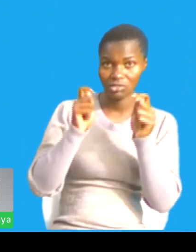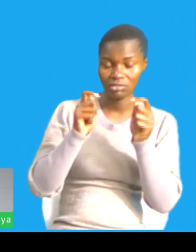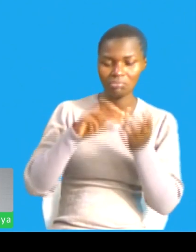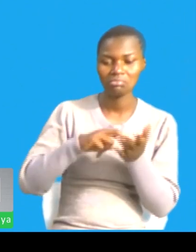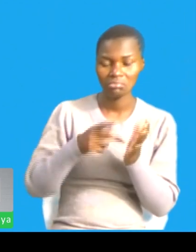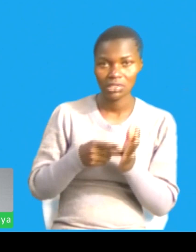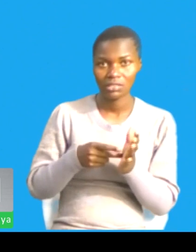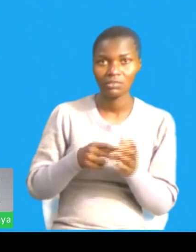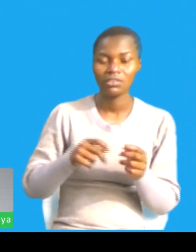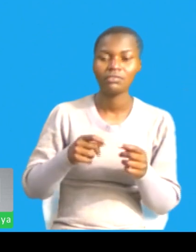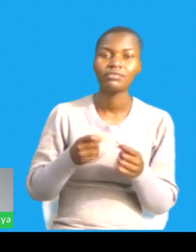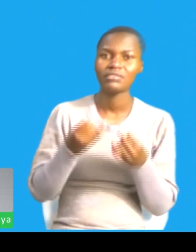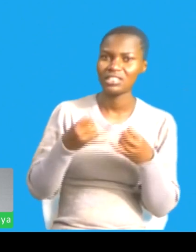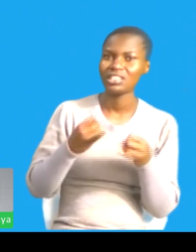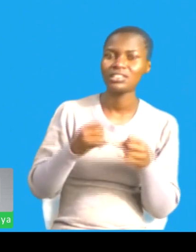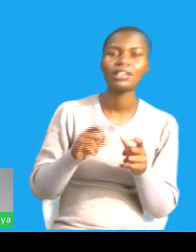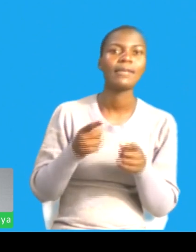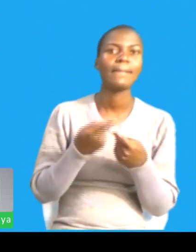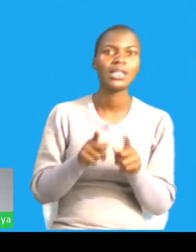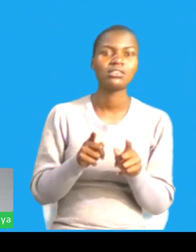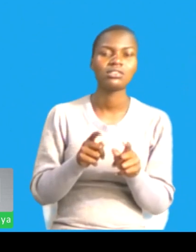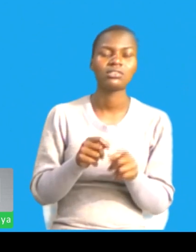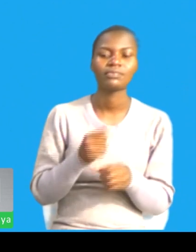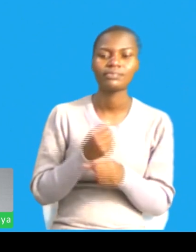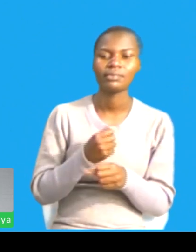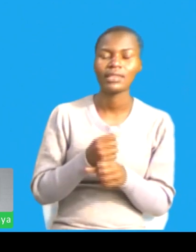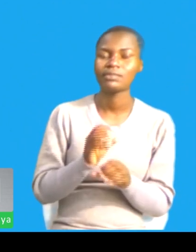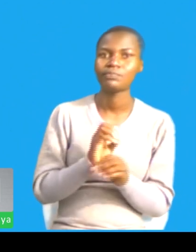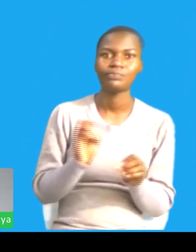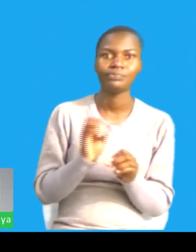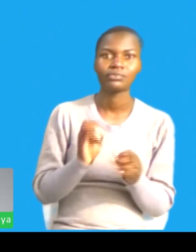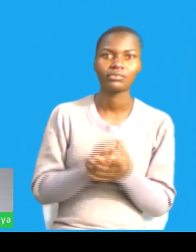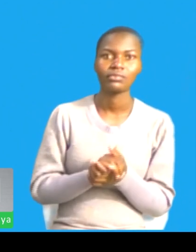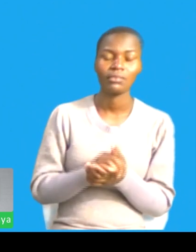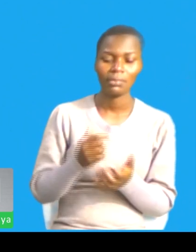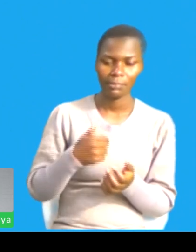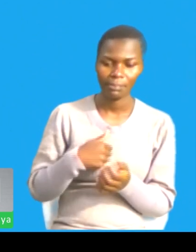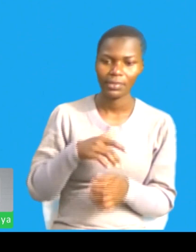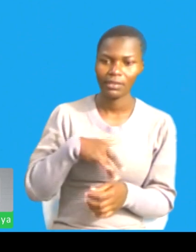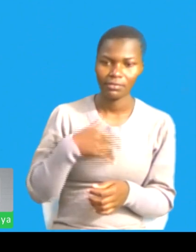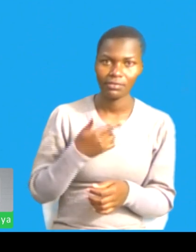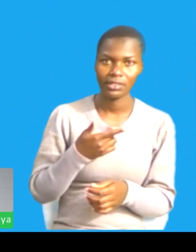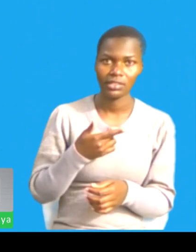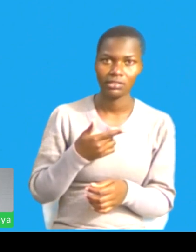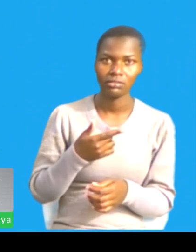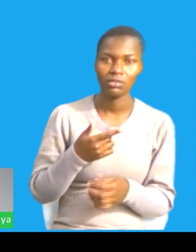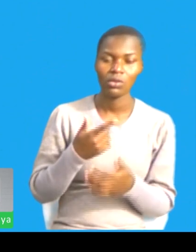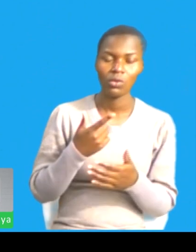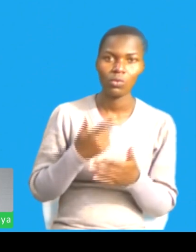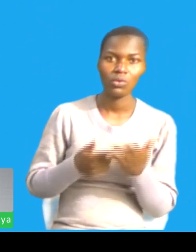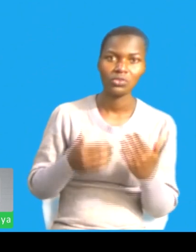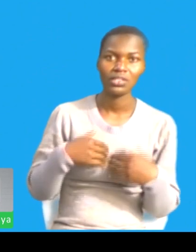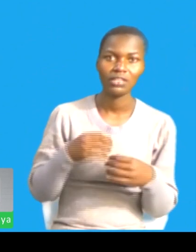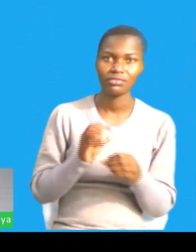na ikakuwa haifanyiki. Yeah. So Jonah, I feel that what we lack and the way we ended up in